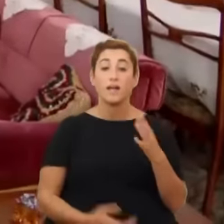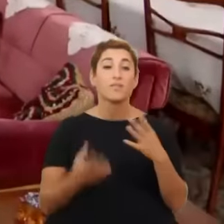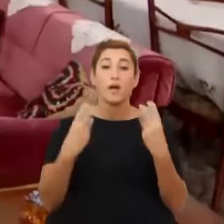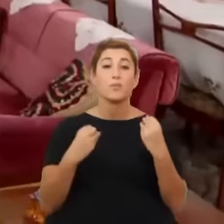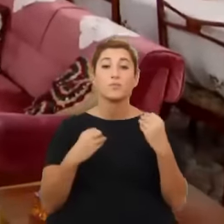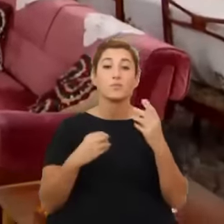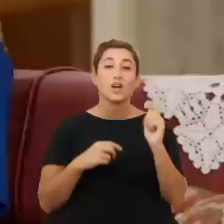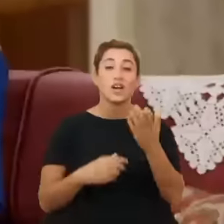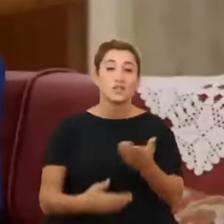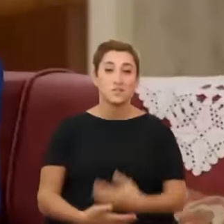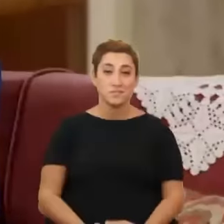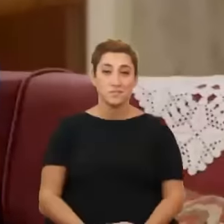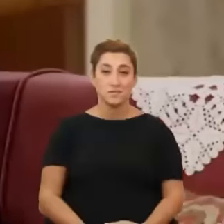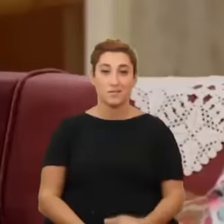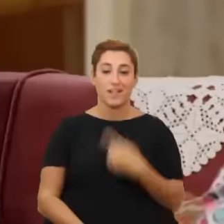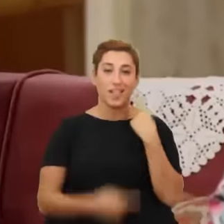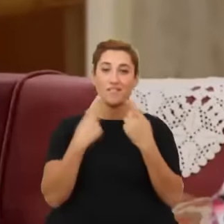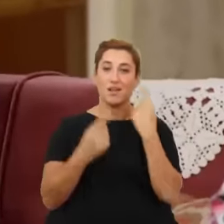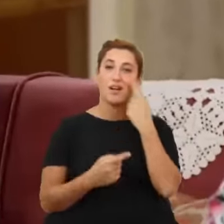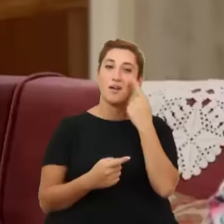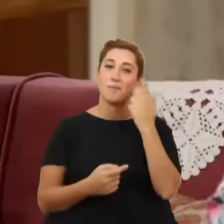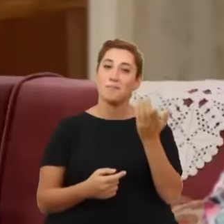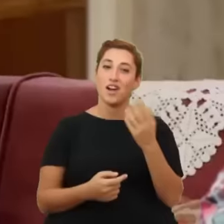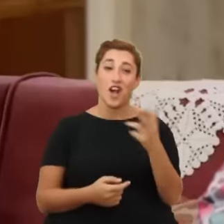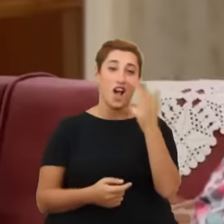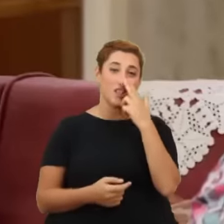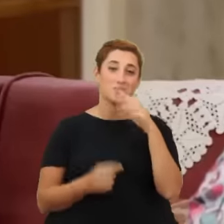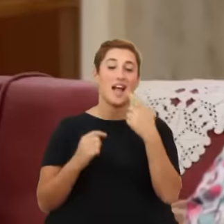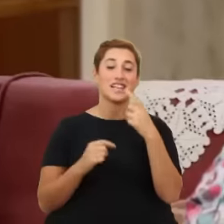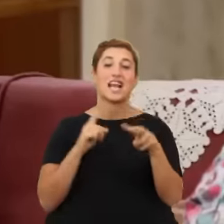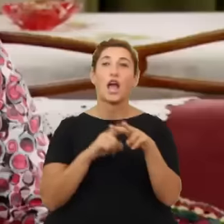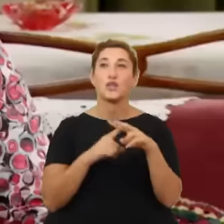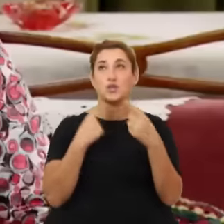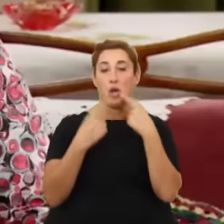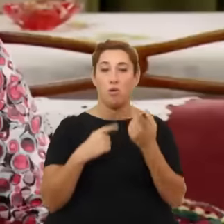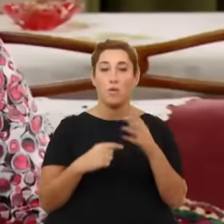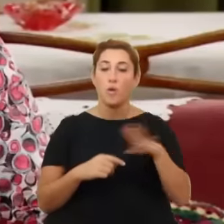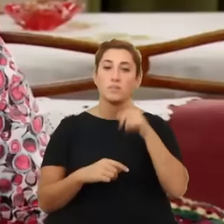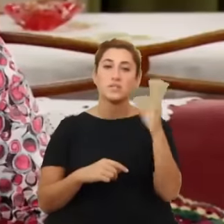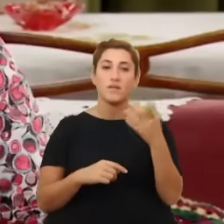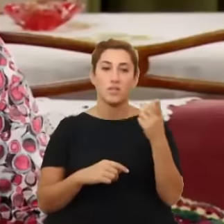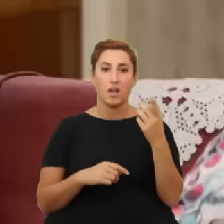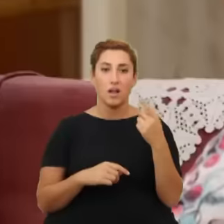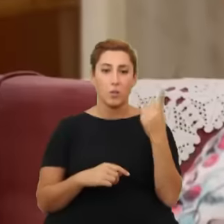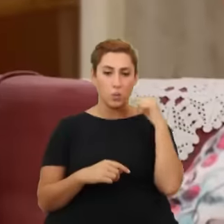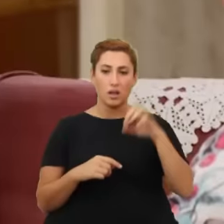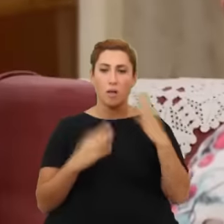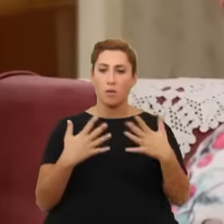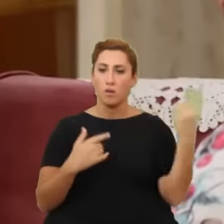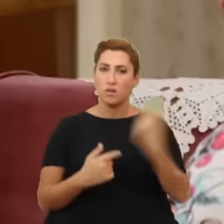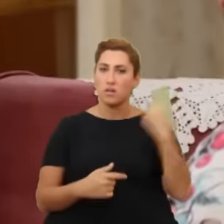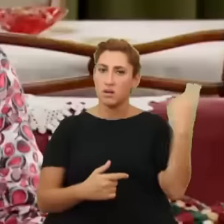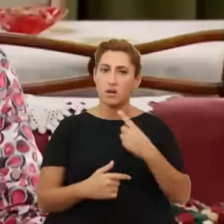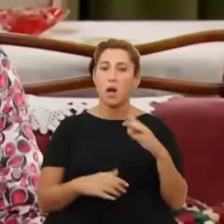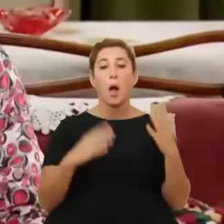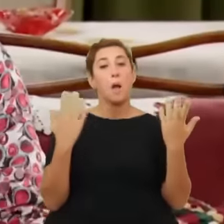Ne haber kayınço? Laflara bak. Alıştırmış bir daha ağzına kayınço. Oğlum sen daha demin burada değil miydin? Ne böyle zırt pırt gidip